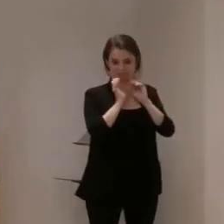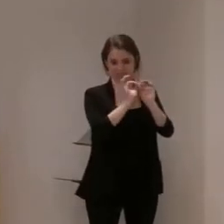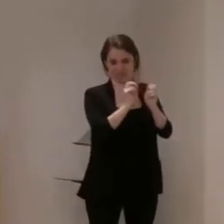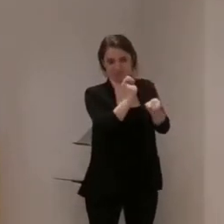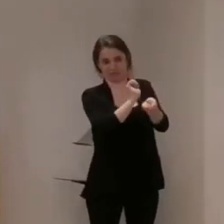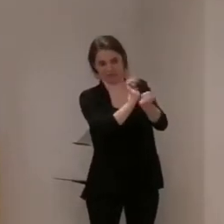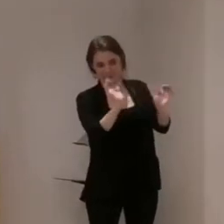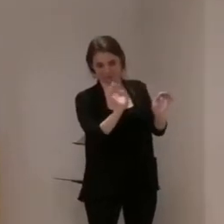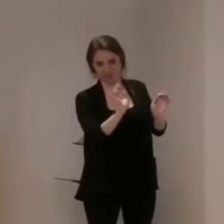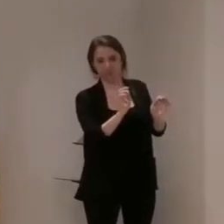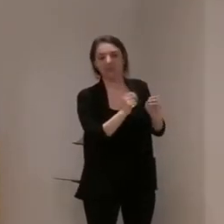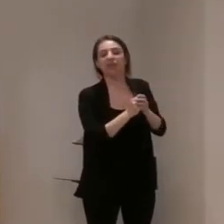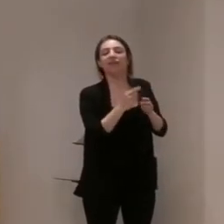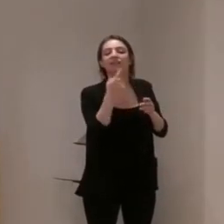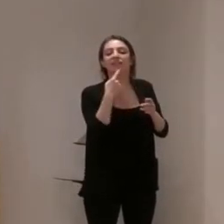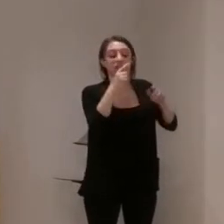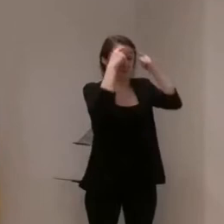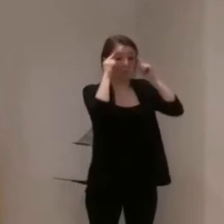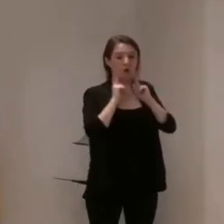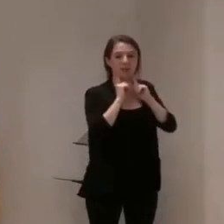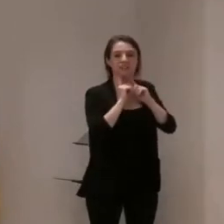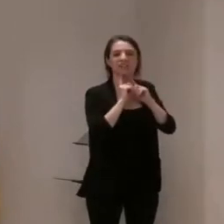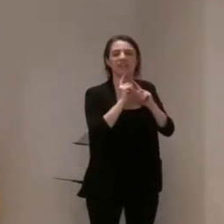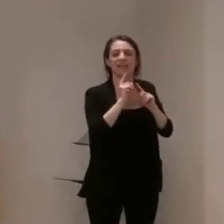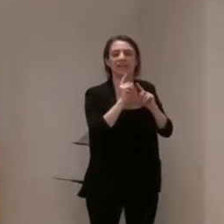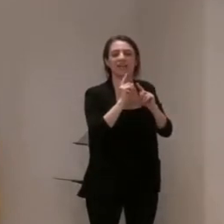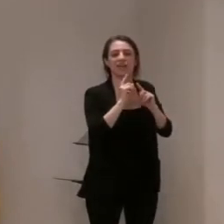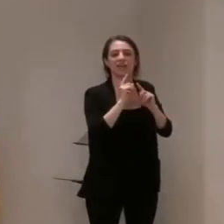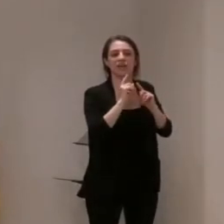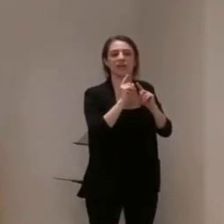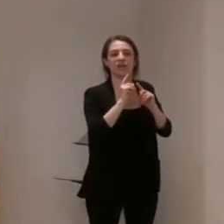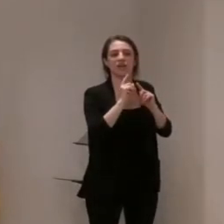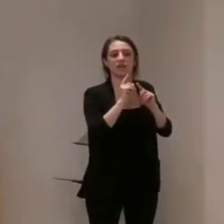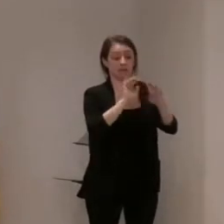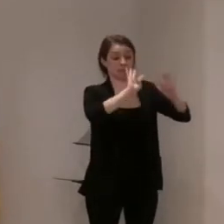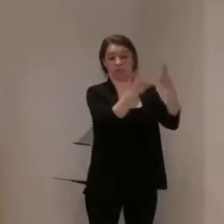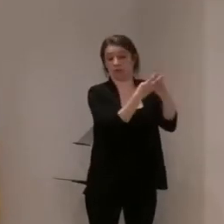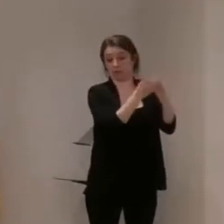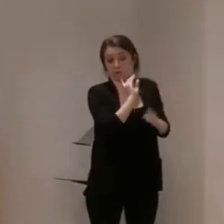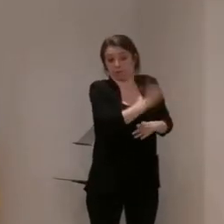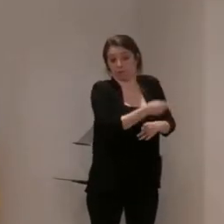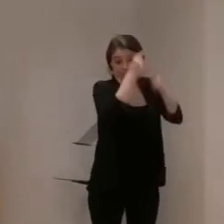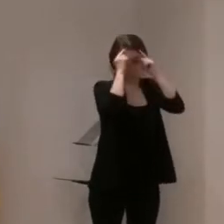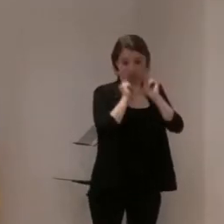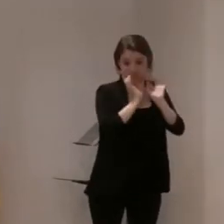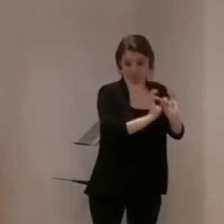Les cruzades evangèliques eren monges seglars que regentaven la presó.